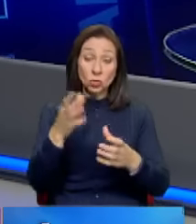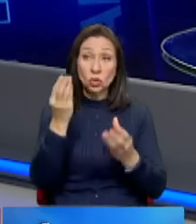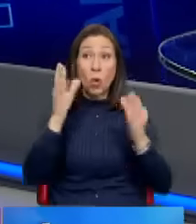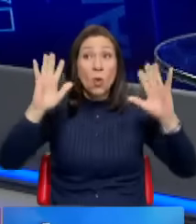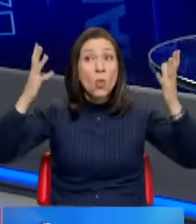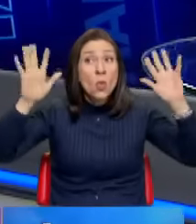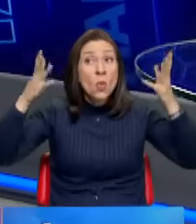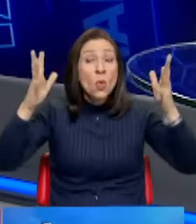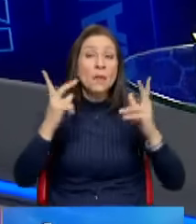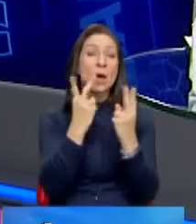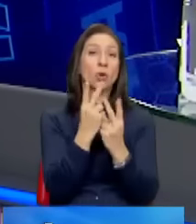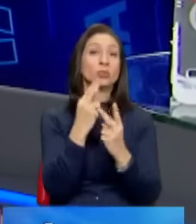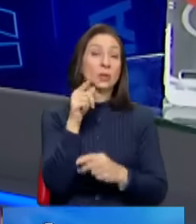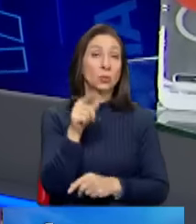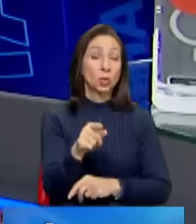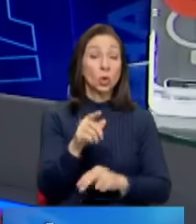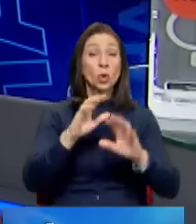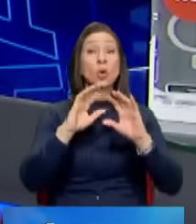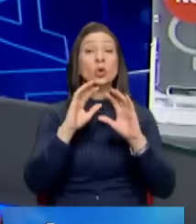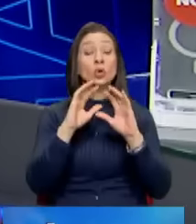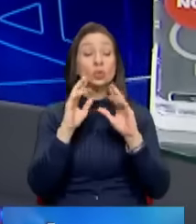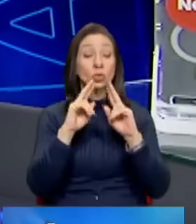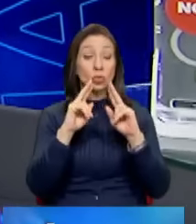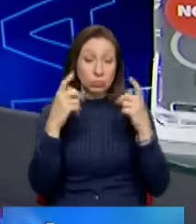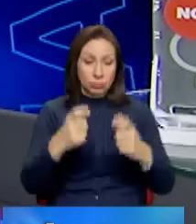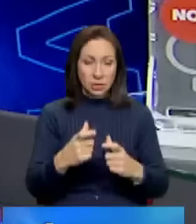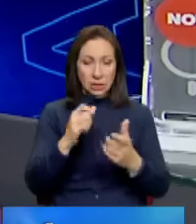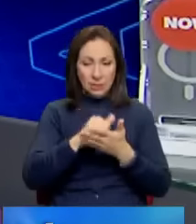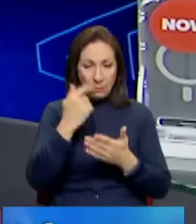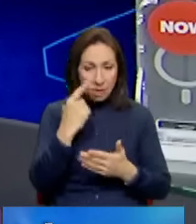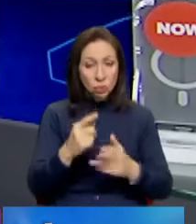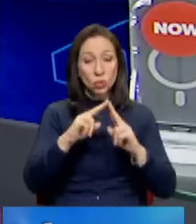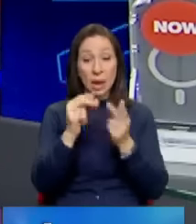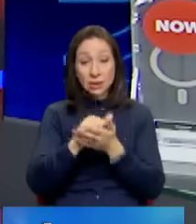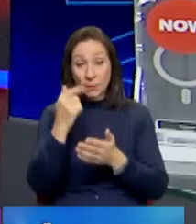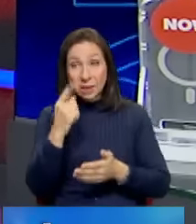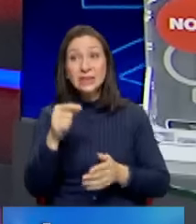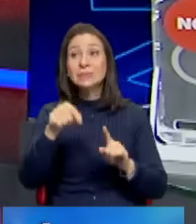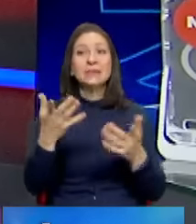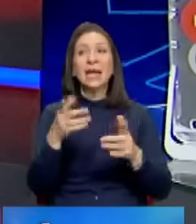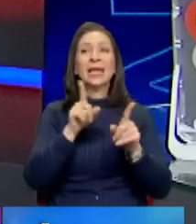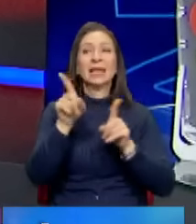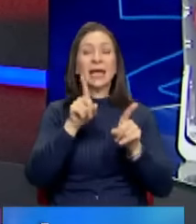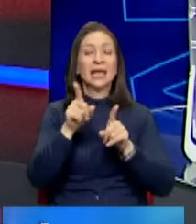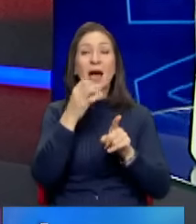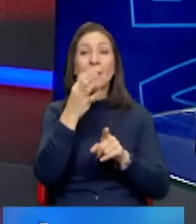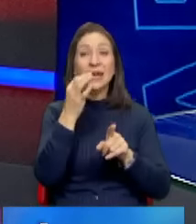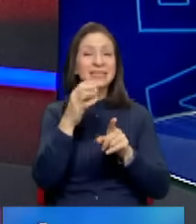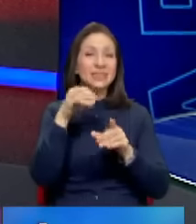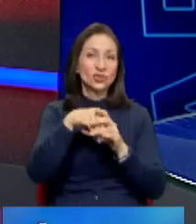çokça alkış alan bir konuşmaydı bu. Şimdi ulusal gazetelere baktık, yerel gazetelere baktık, dünya gazetelerine baktık. Sıra geldi internet haber